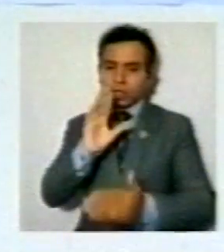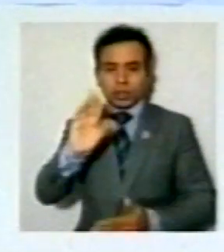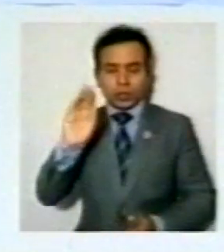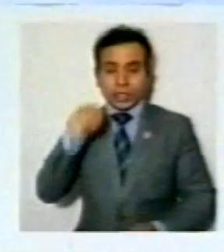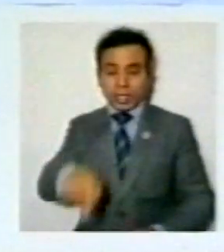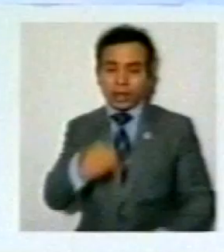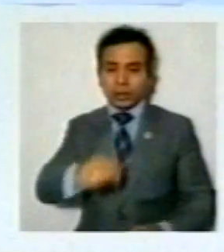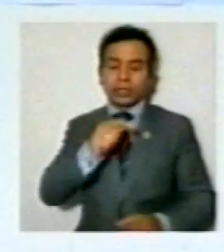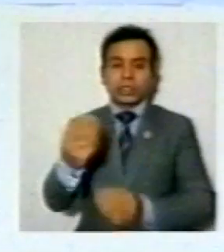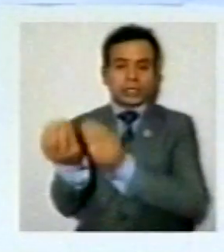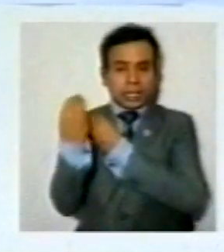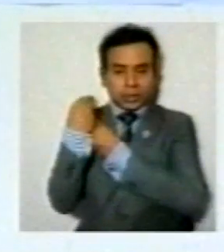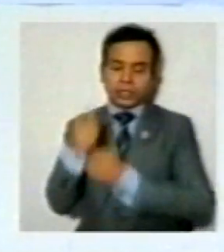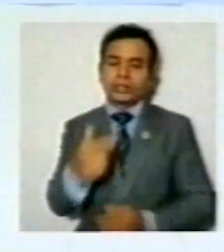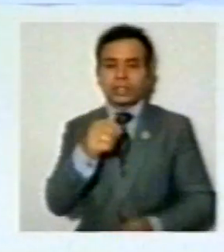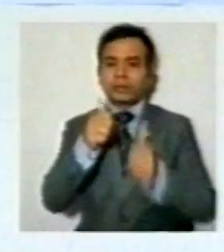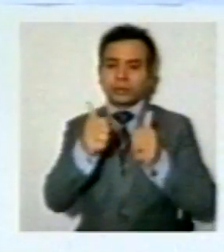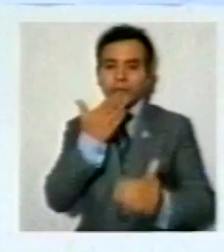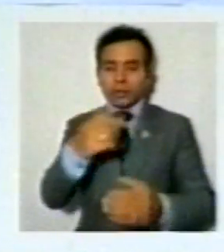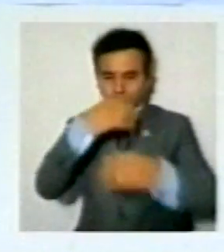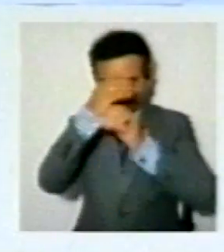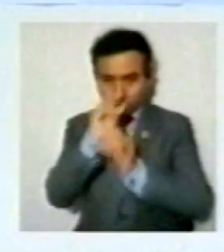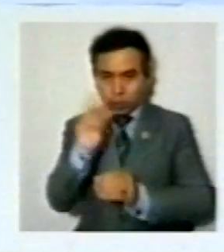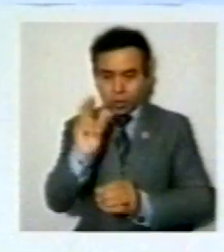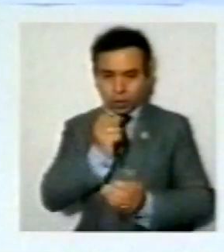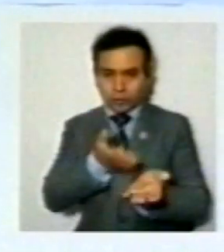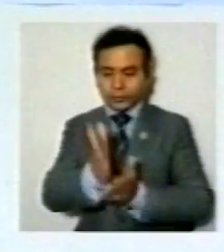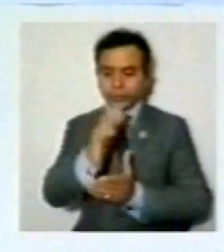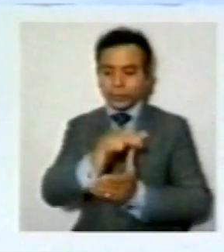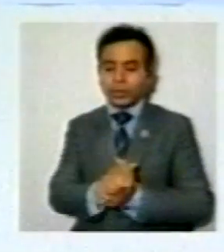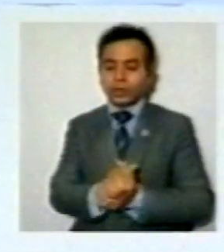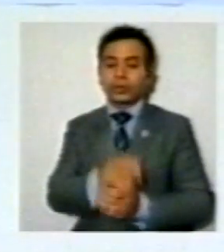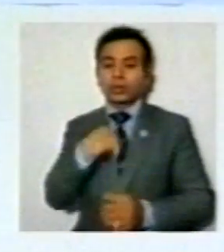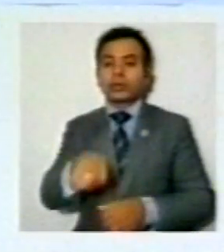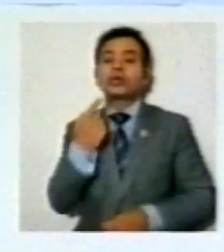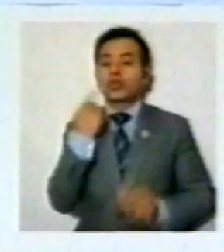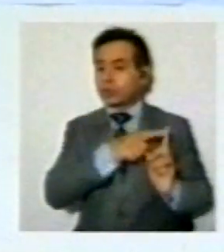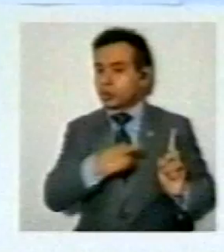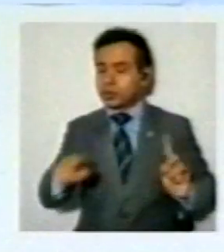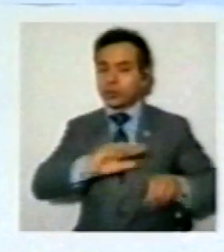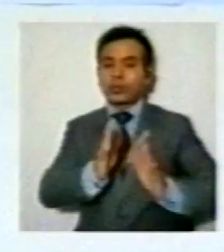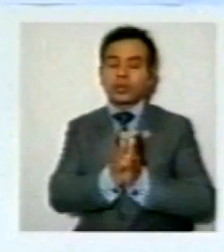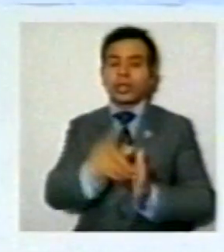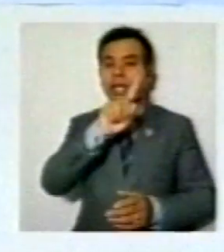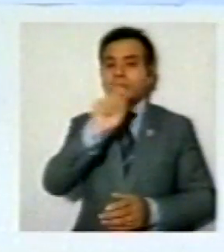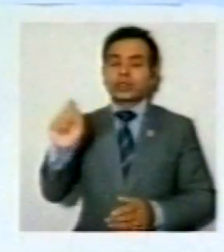কৃতজ্ঞতা জানাচ্ছি যে তারাও এই দেশের ক্রান্তিকালে দায়িত্ব গ্রহণ করেছেন এবং তারা নমুনা পরীক্ষা করছেন।